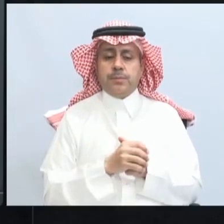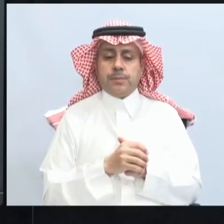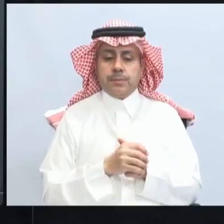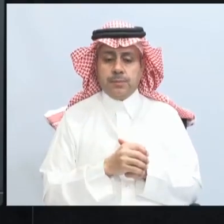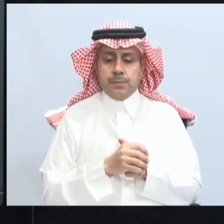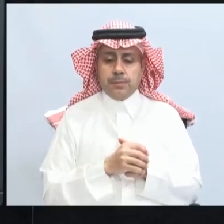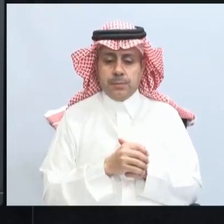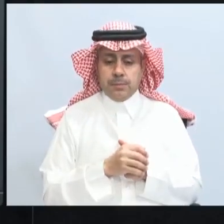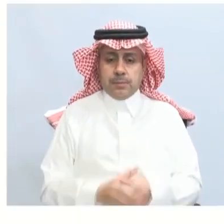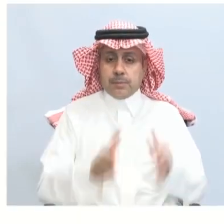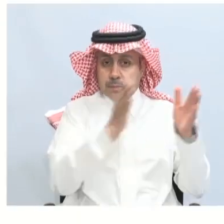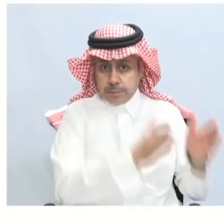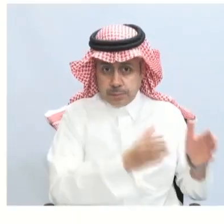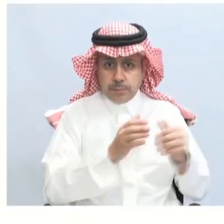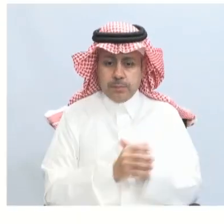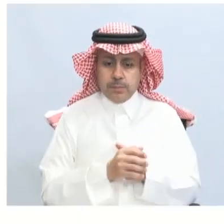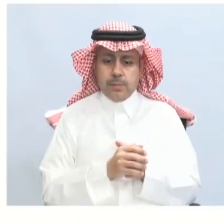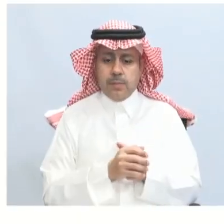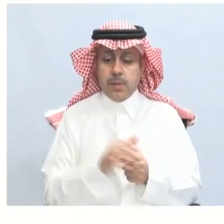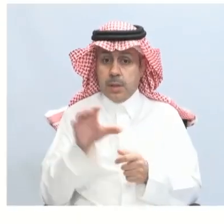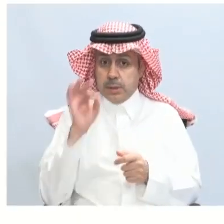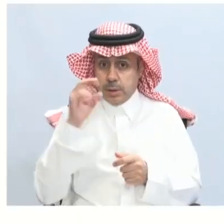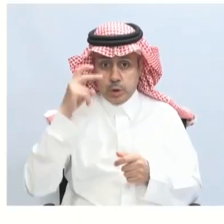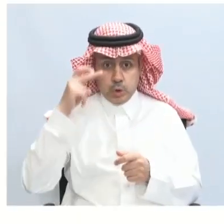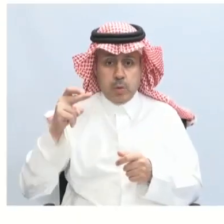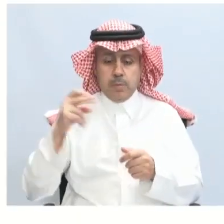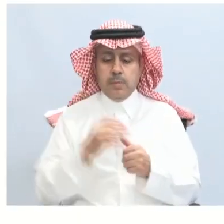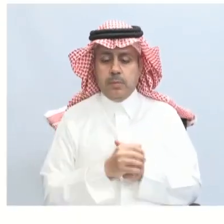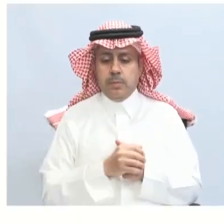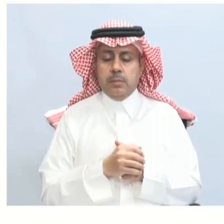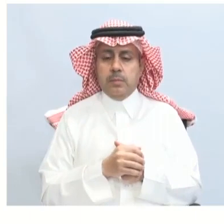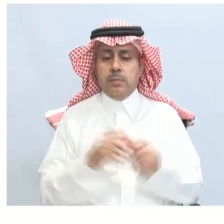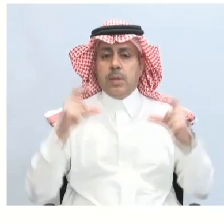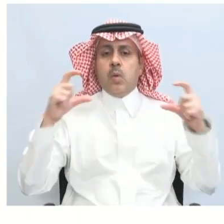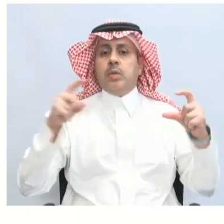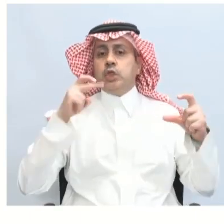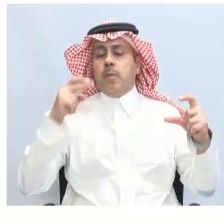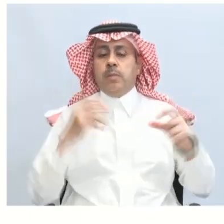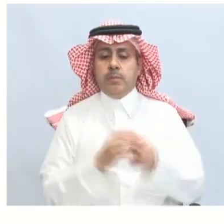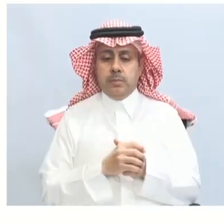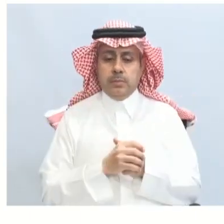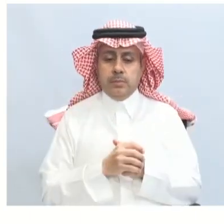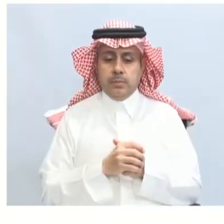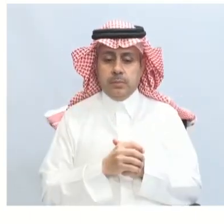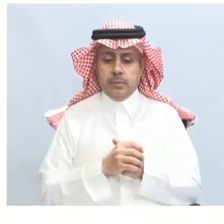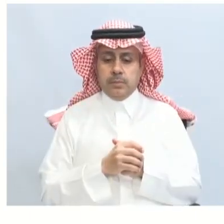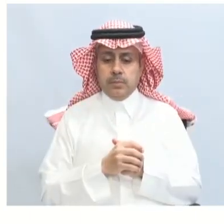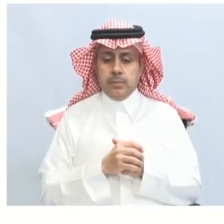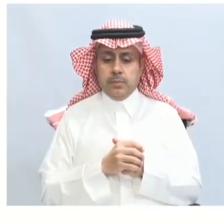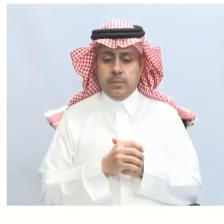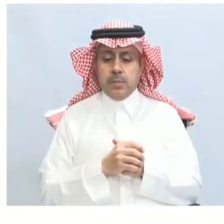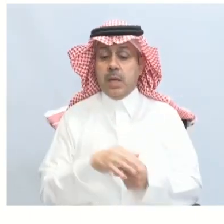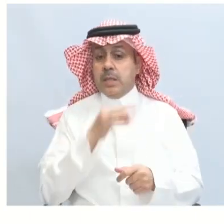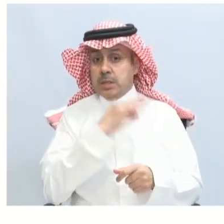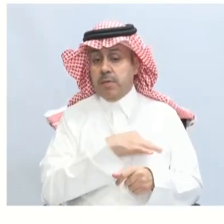منهم بعد ذلك السؤال الاخر اختر الاجابه الصحيحه من بين الاقواس العباره نستفيد من